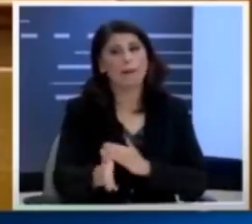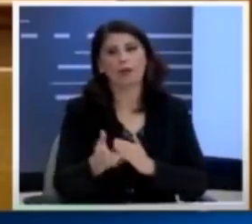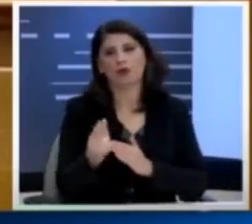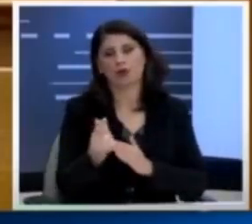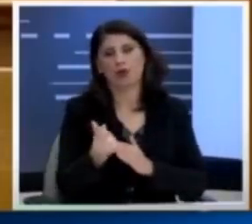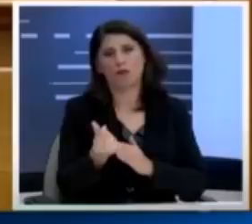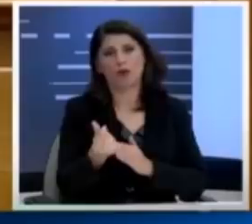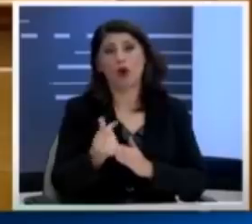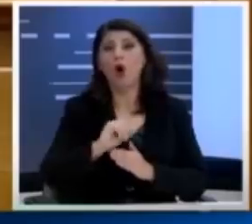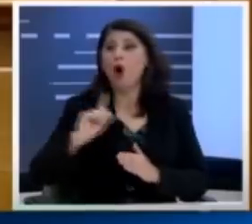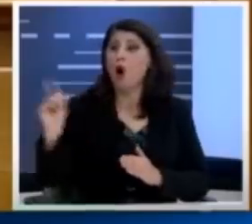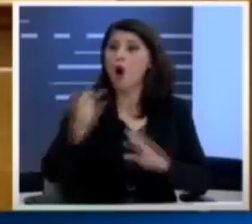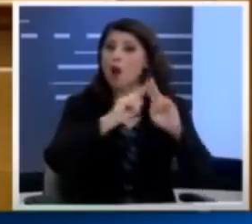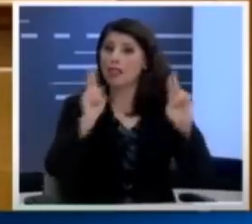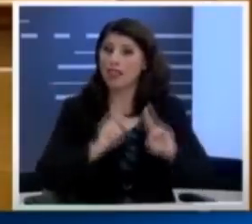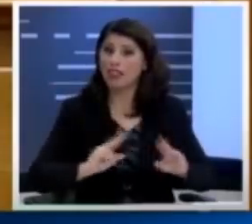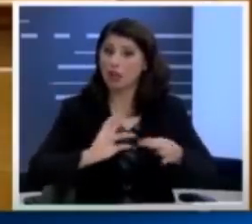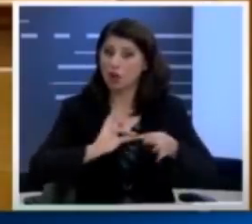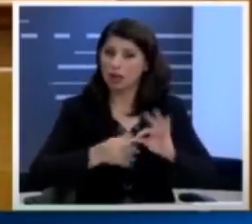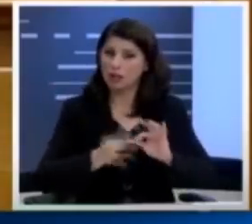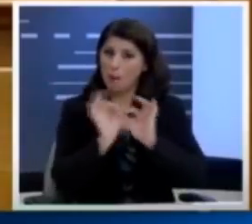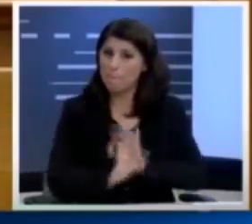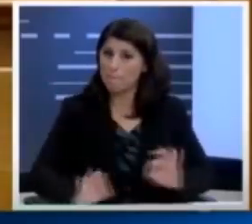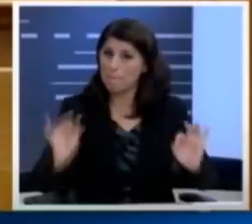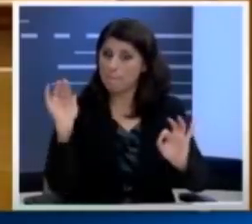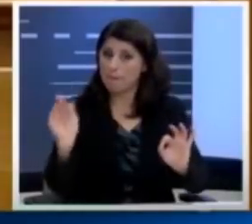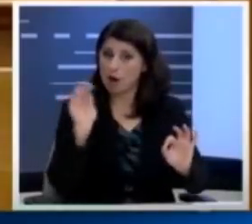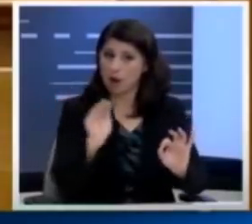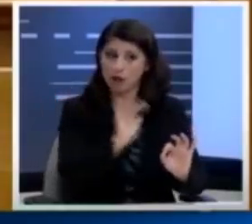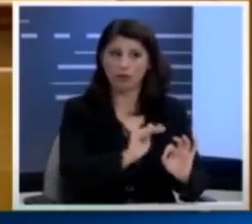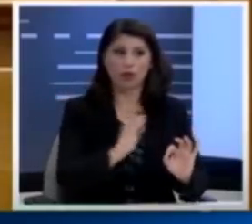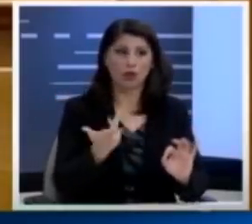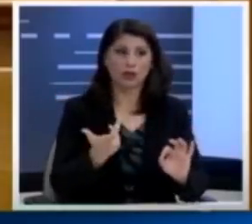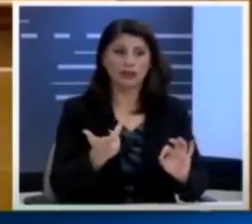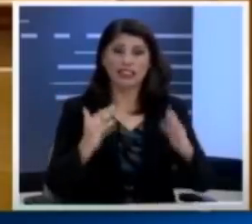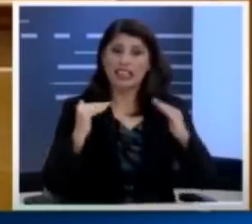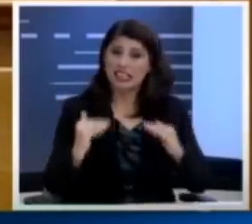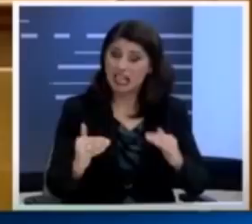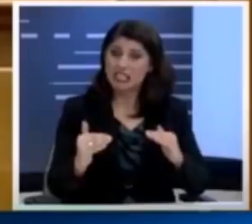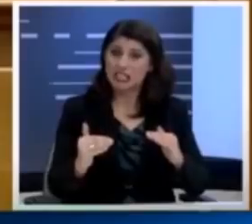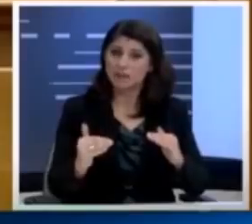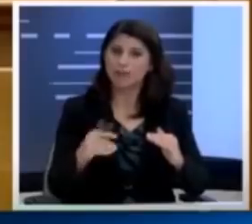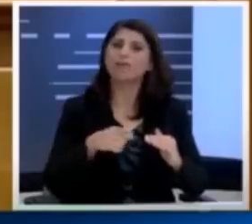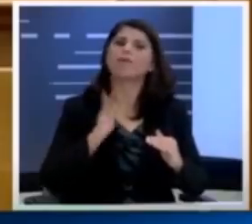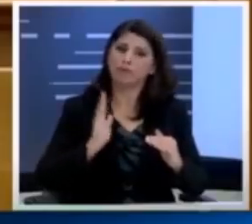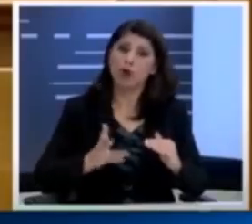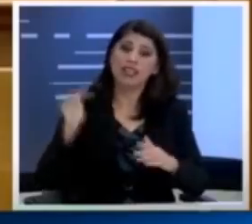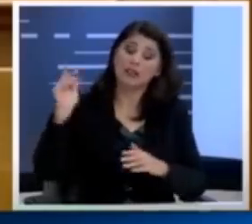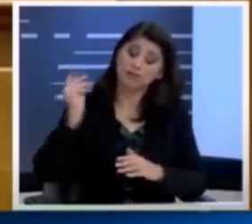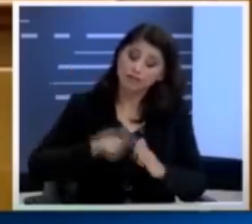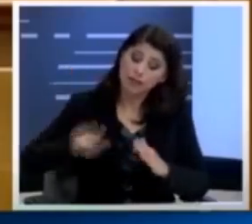τρόπο. Όλοι οι διεθνείς οργανισμοί προειδοποιούν πως η κατάσταση μπορεί να